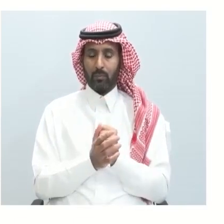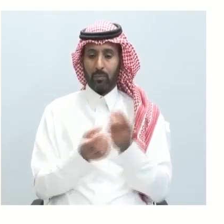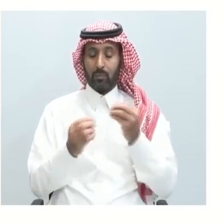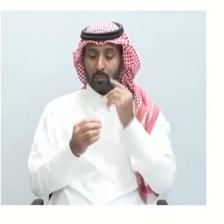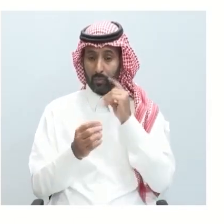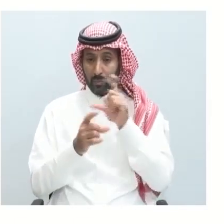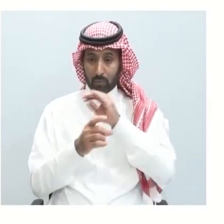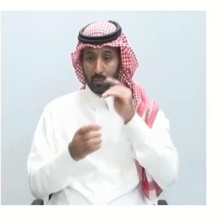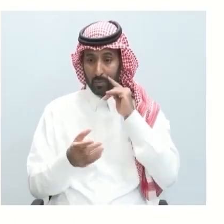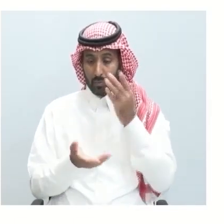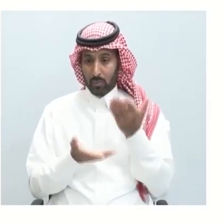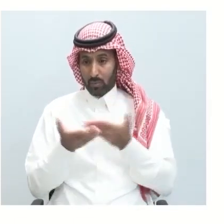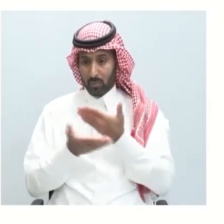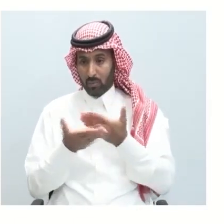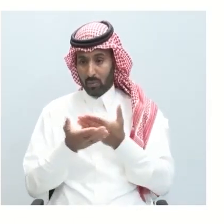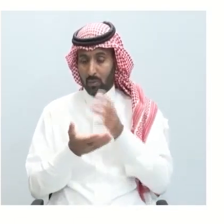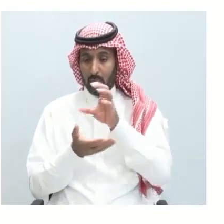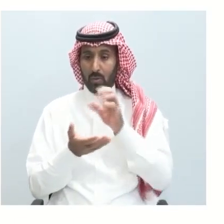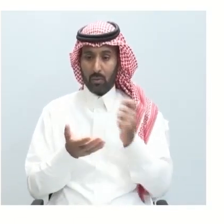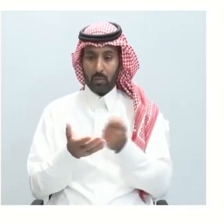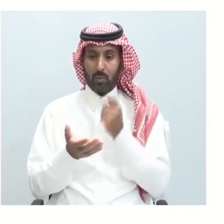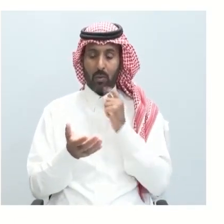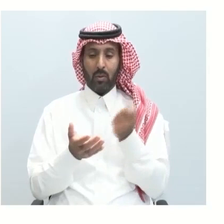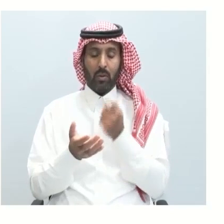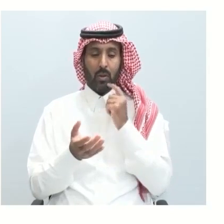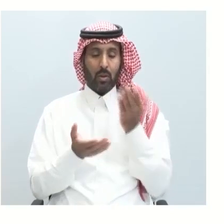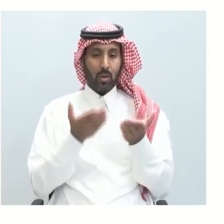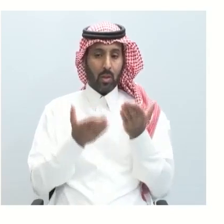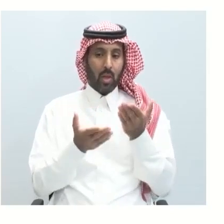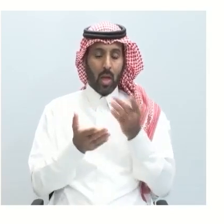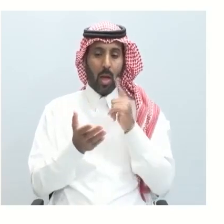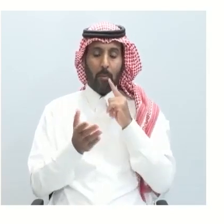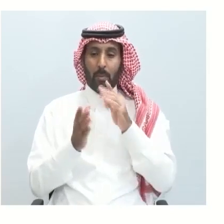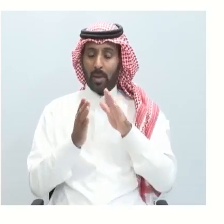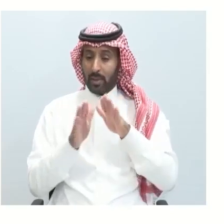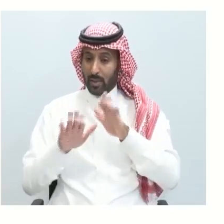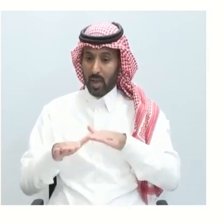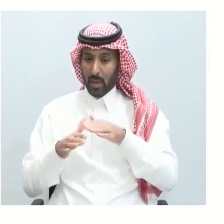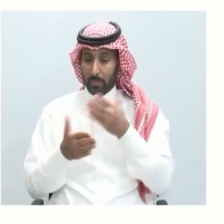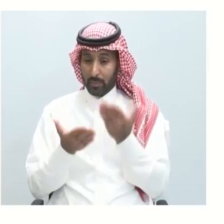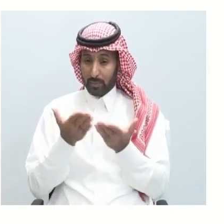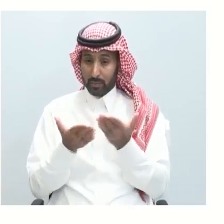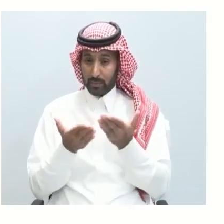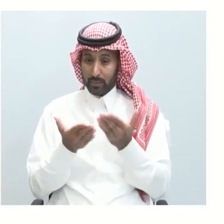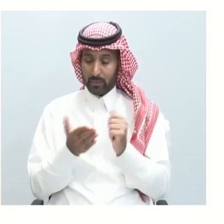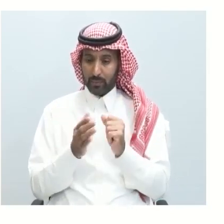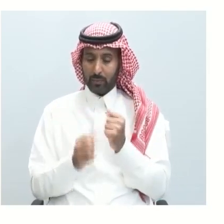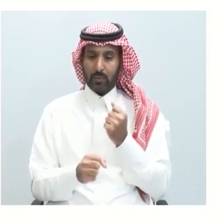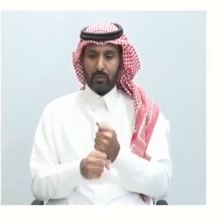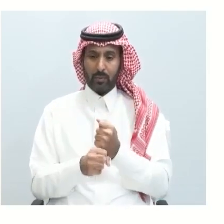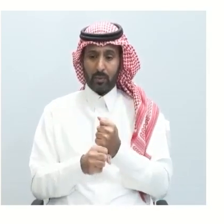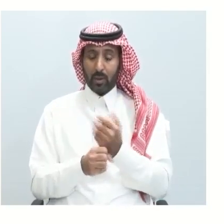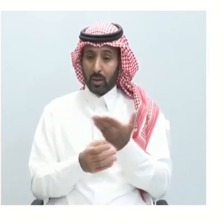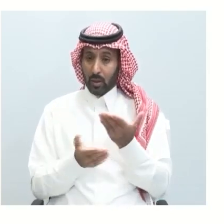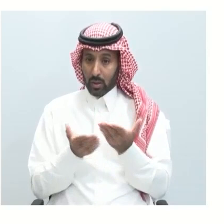معادله التفاعل المعلومات المطلوبه لكتابه تعبير ثابت الاتزان وهذا التفاعل متجانس لابد ان